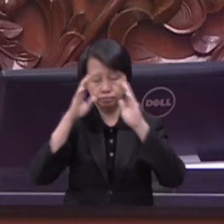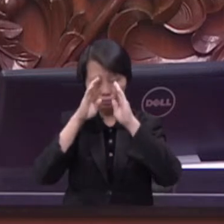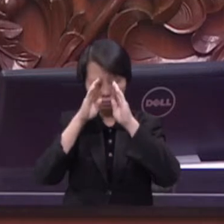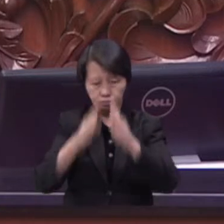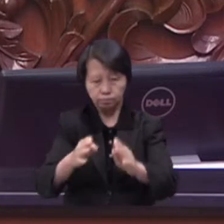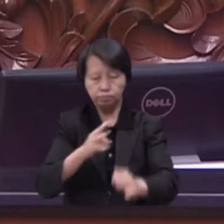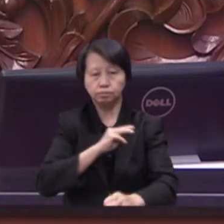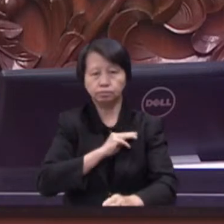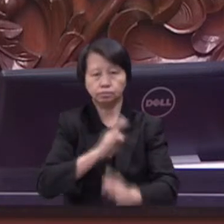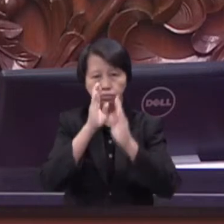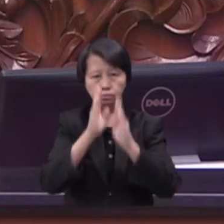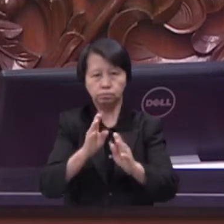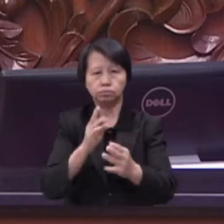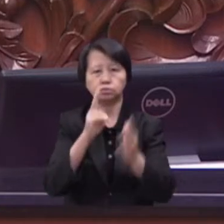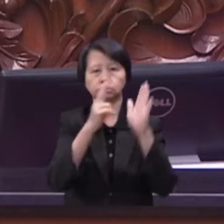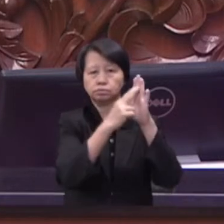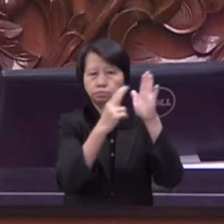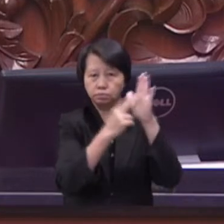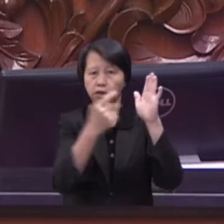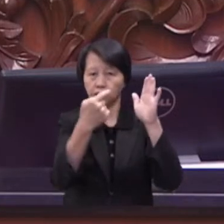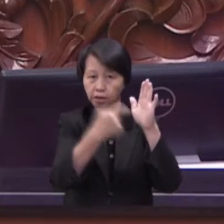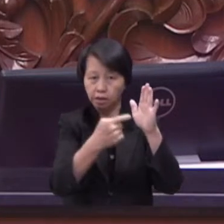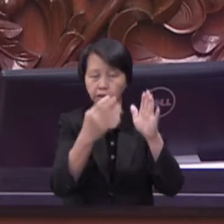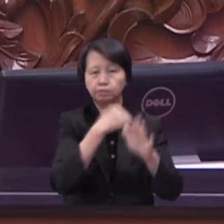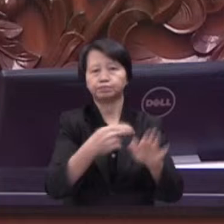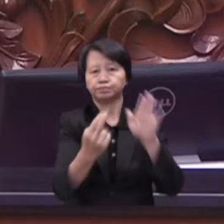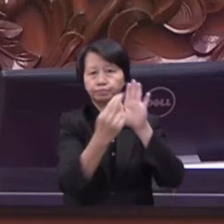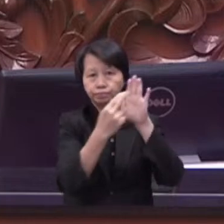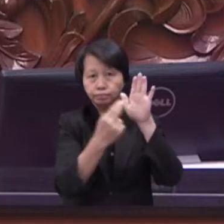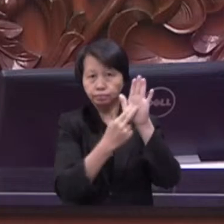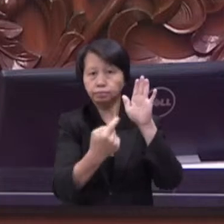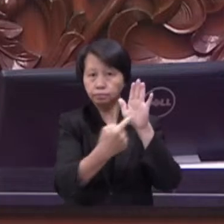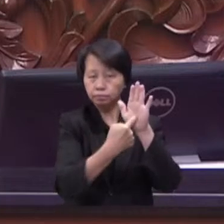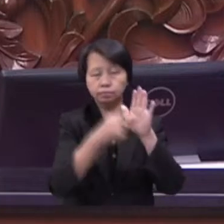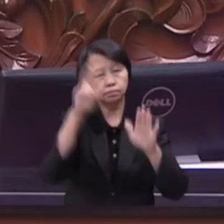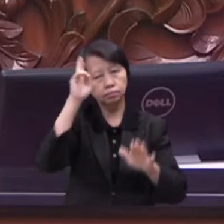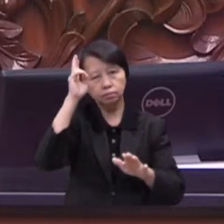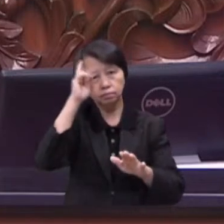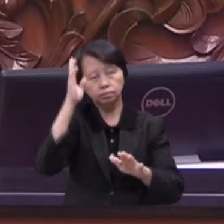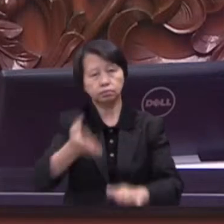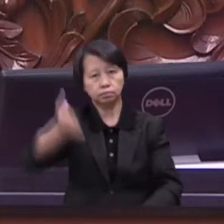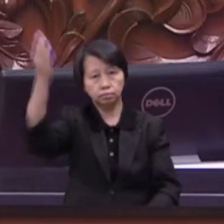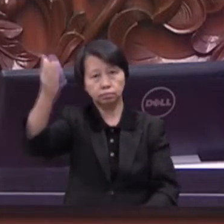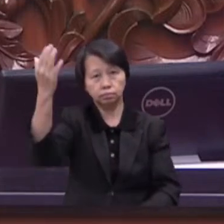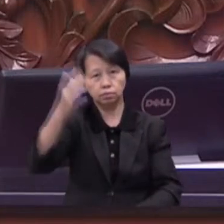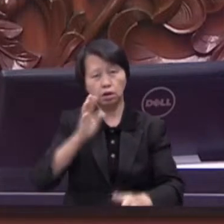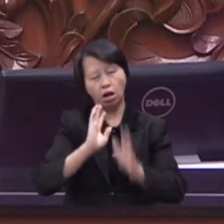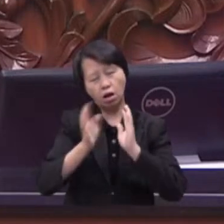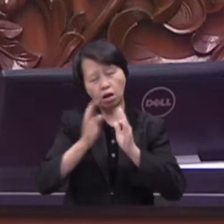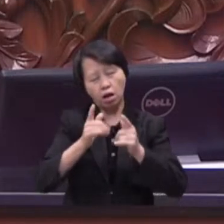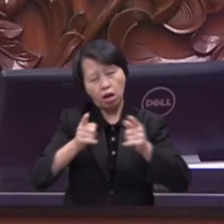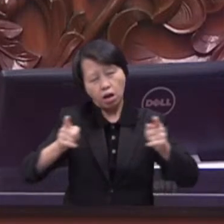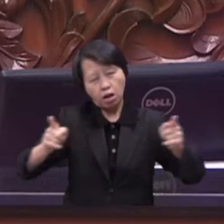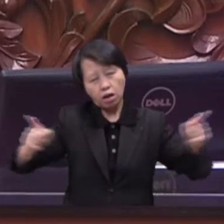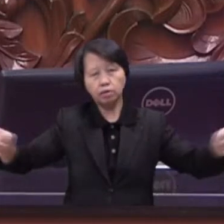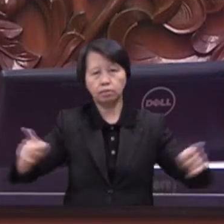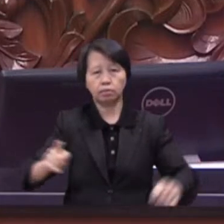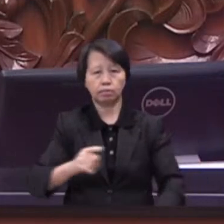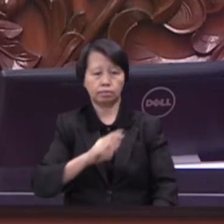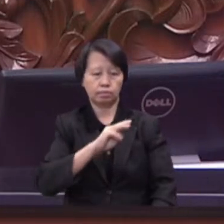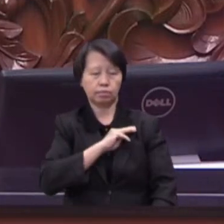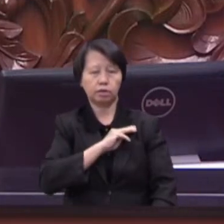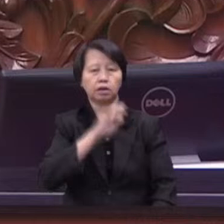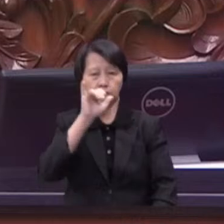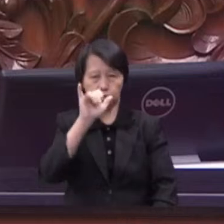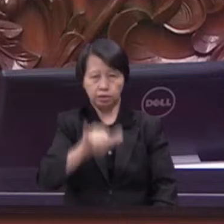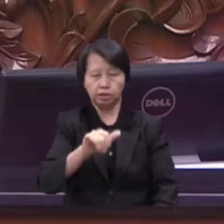usul undang-undang ini dan undang-undang ini sebagaimana yang telah dibentang panjang lebar oleh menteri memang